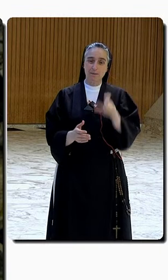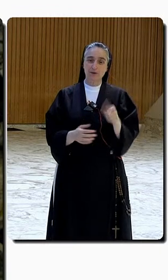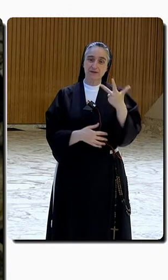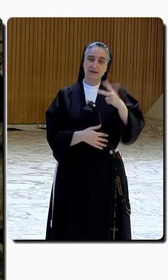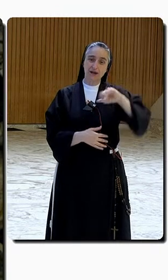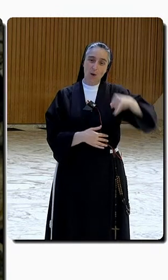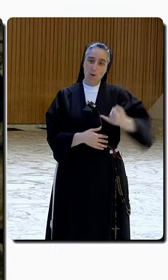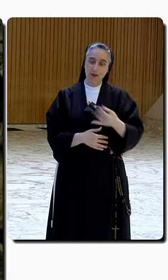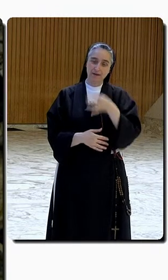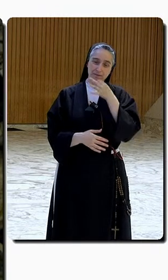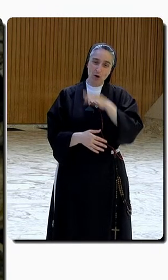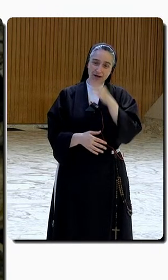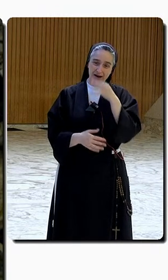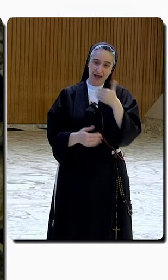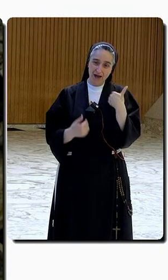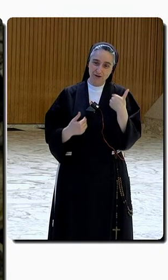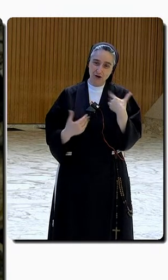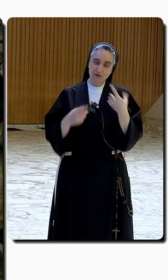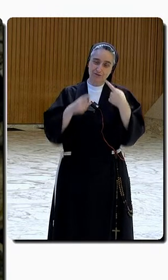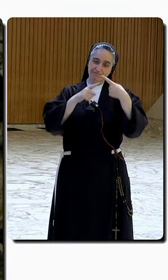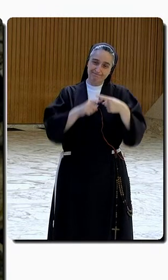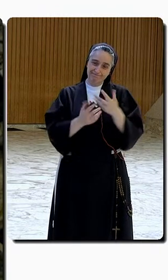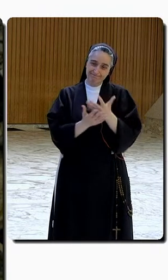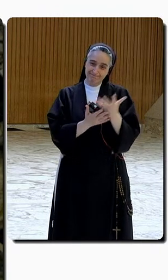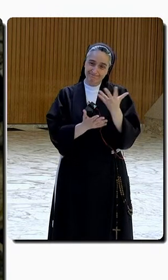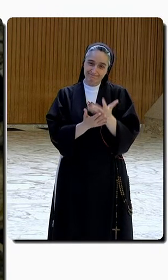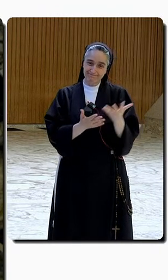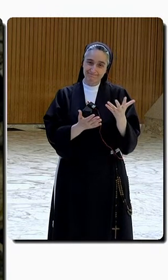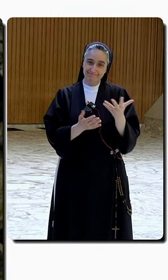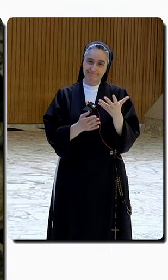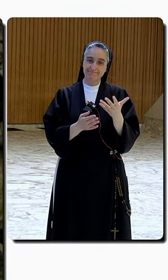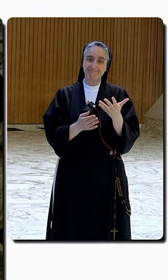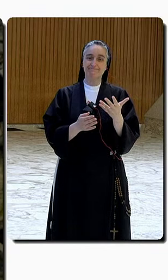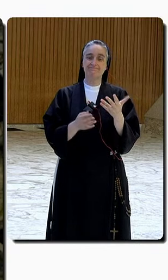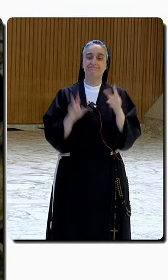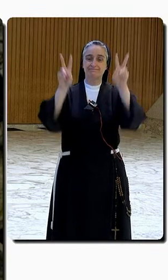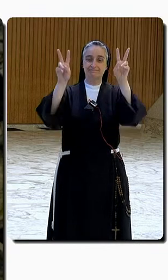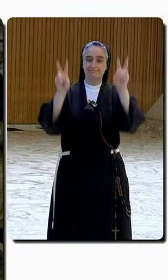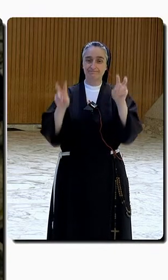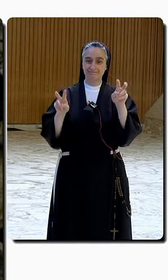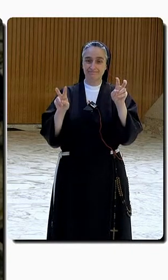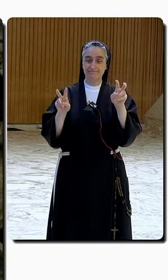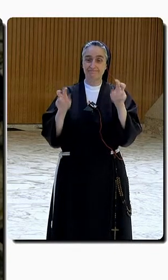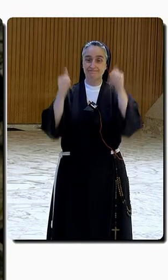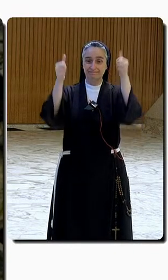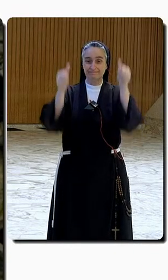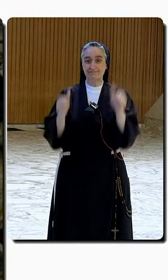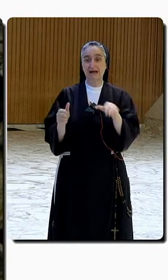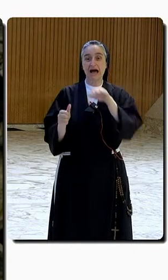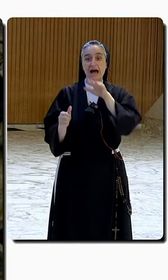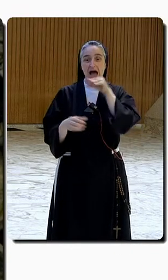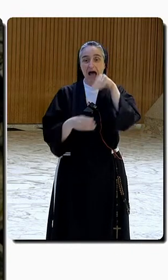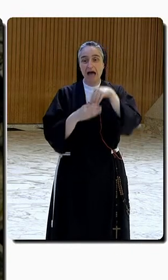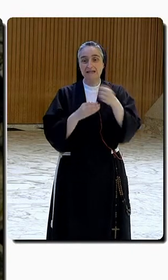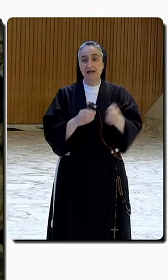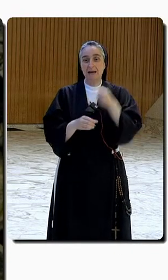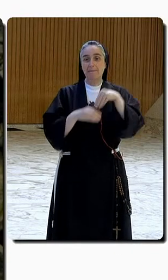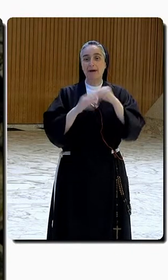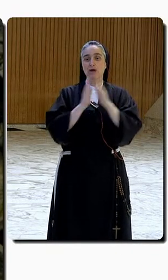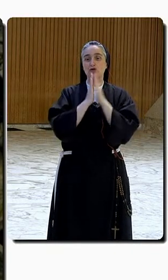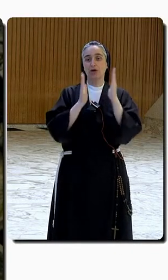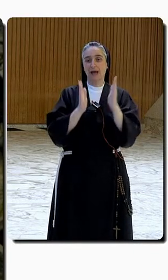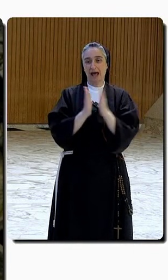ed ultima relazione e testimonianza di questo panel dal titolo Gli anziani nella pastorale della